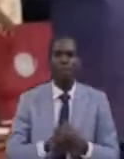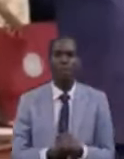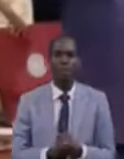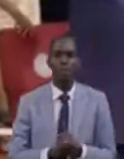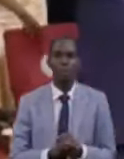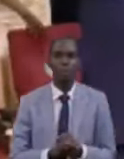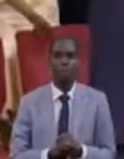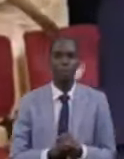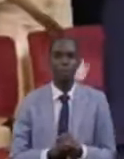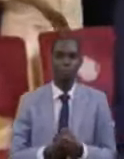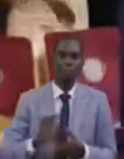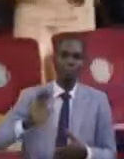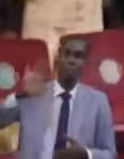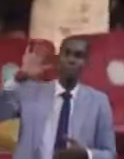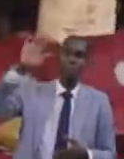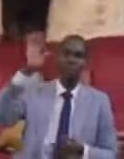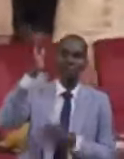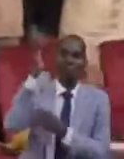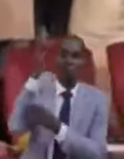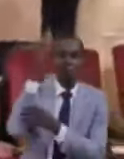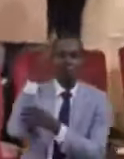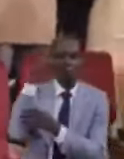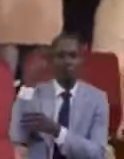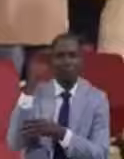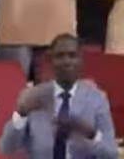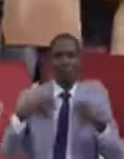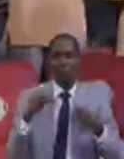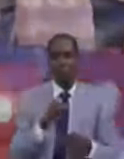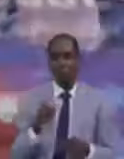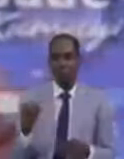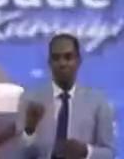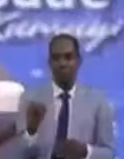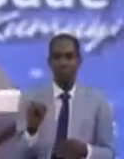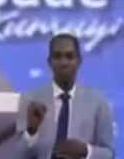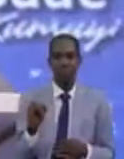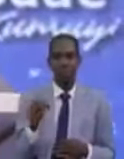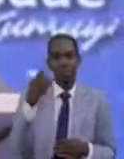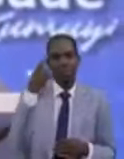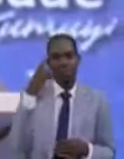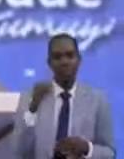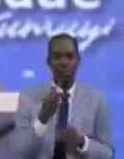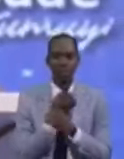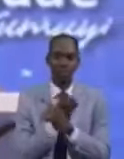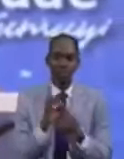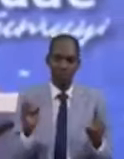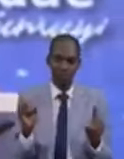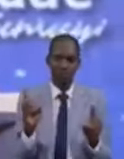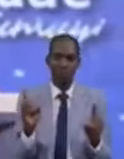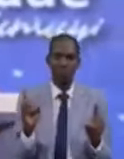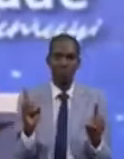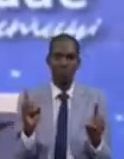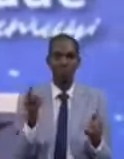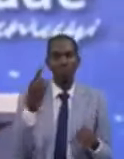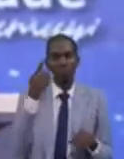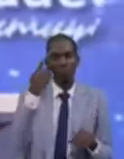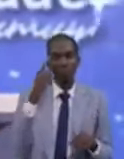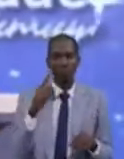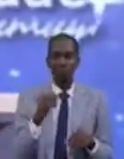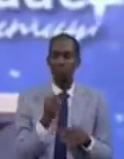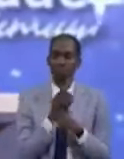lève la main pour la guérison pour la délivrance pour la